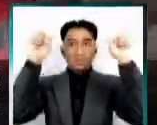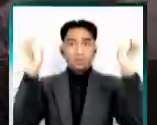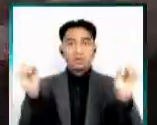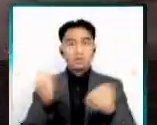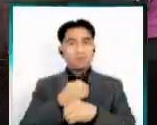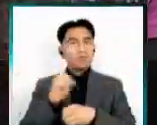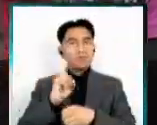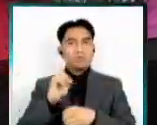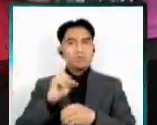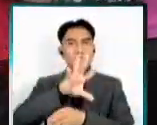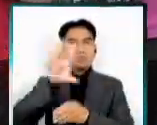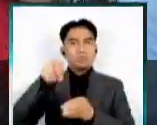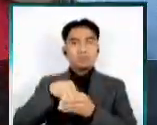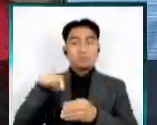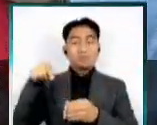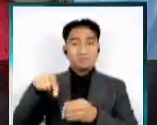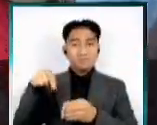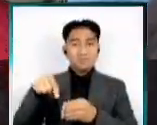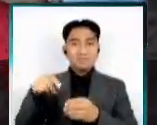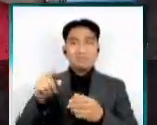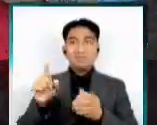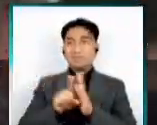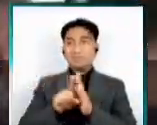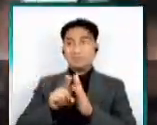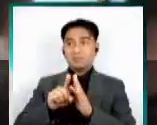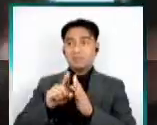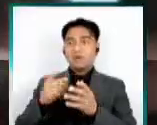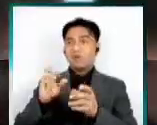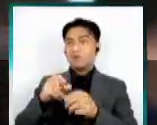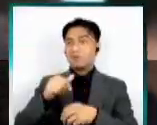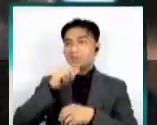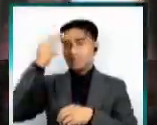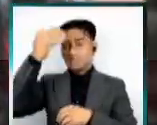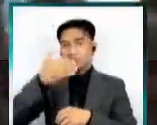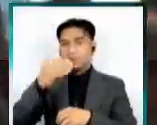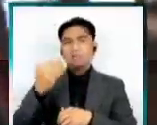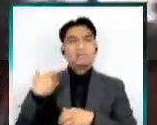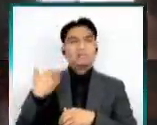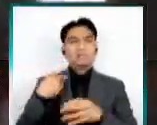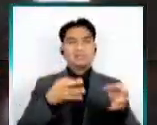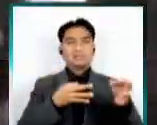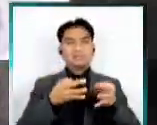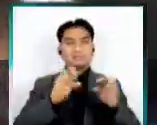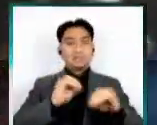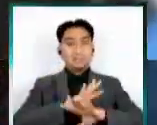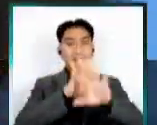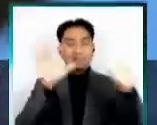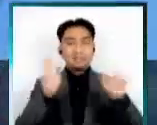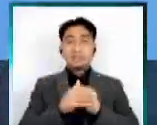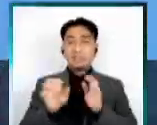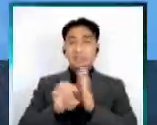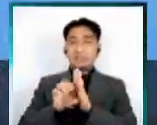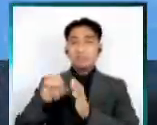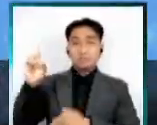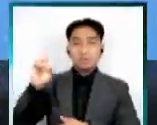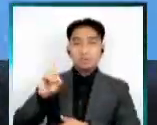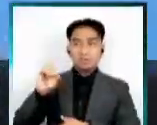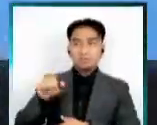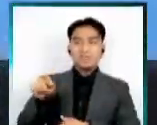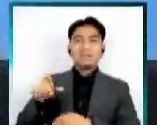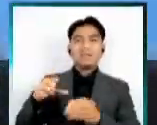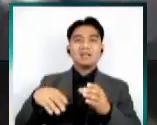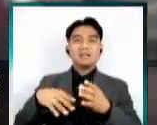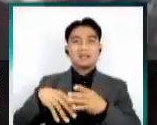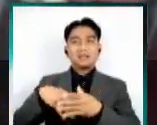sakop ng 3 C's, hindi pa sila makapagbigay ng malinaw na sagot. Ang Divisoria kasi halimbawa nasa labas pero madalas